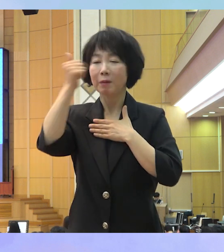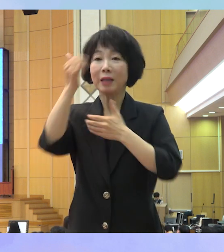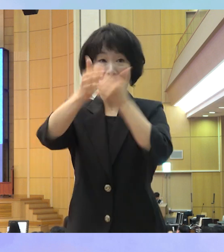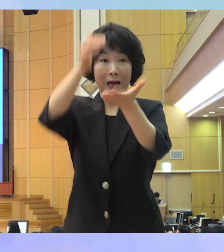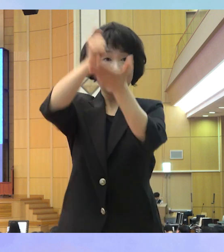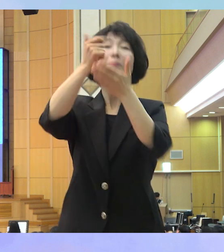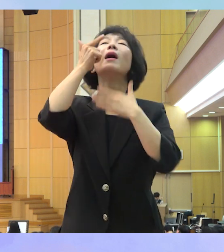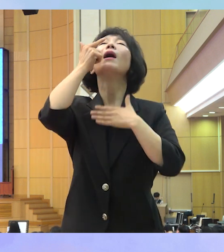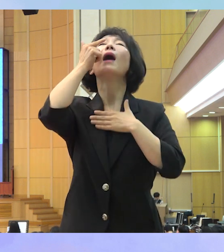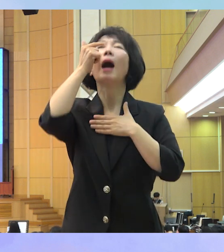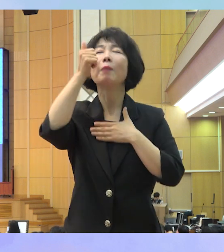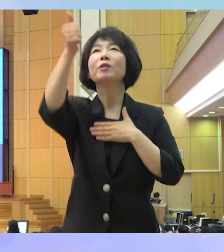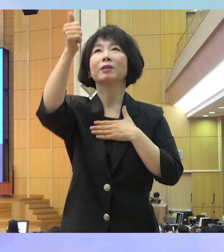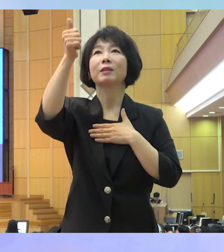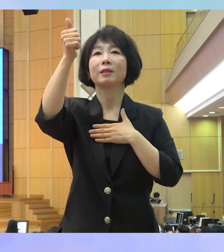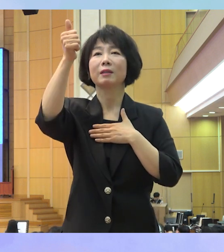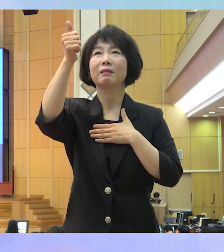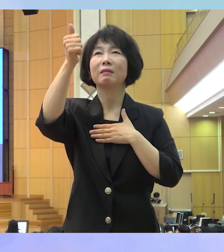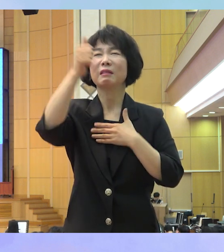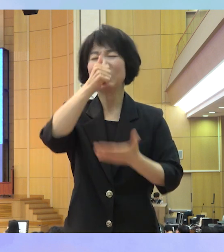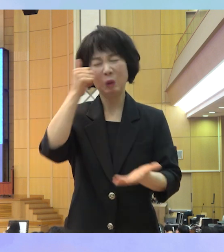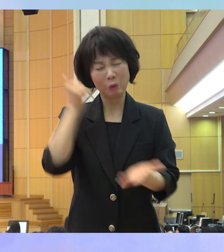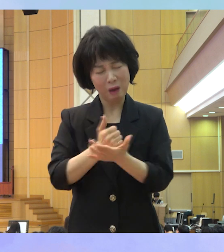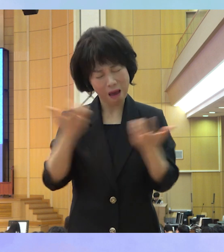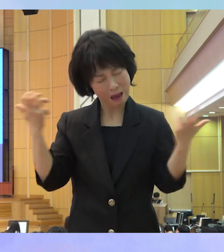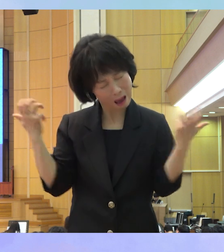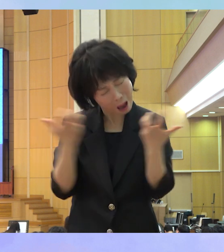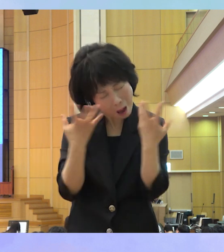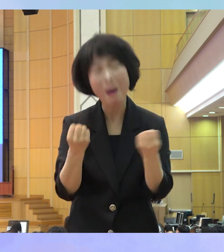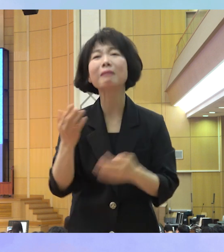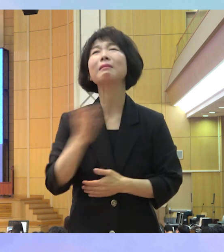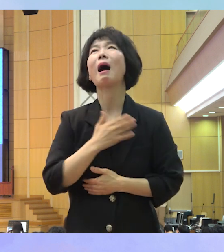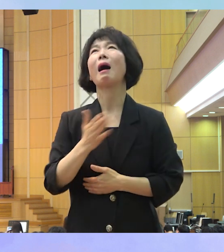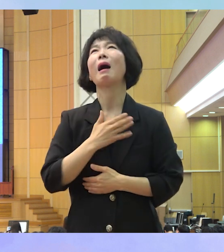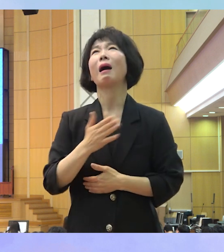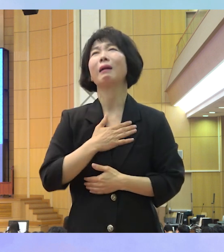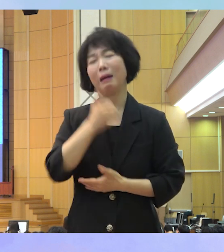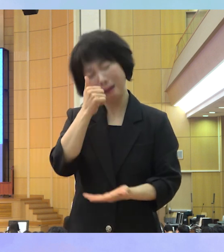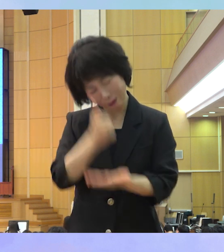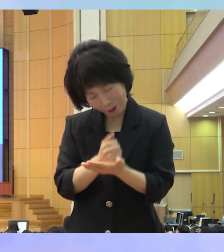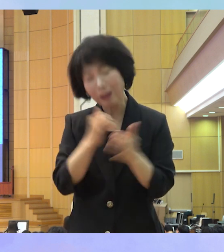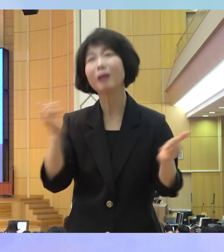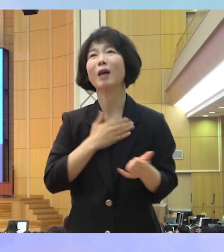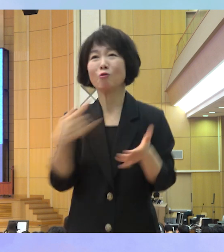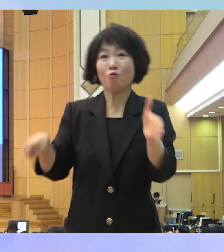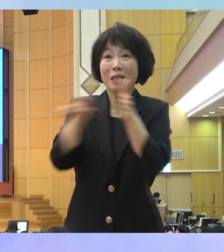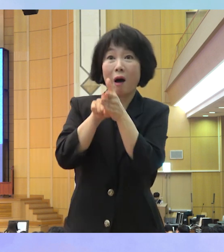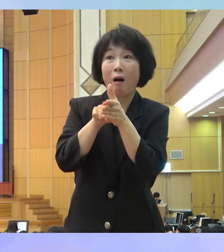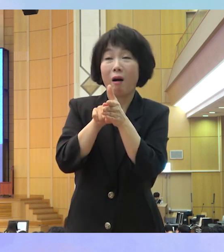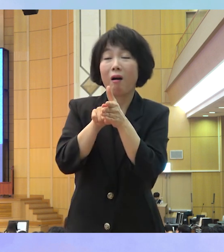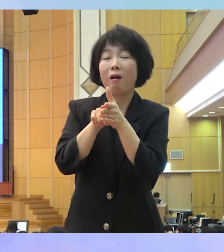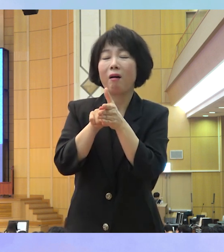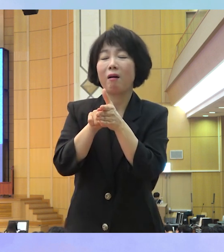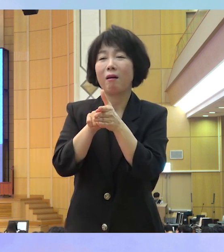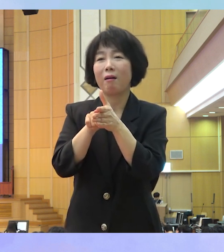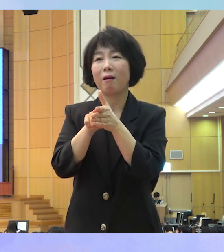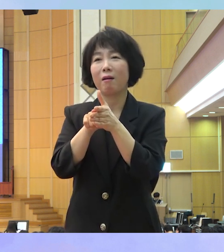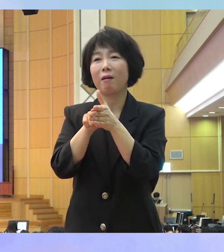아버지, 벌레만도 못한 이 죄인을 위해서